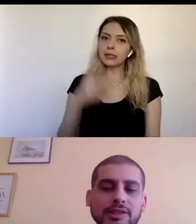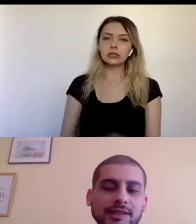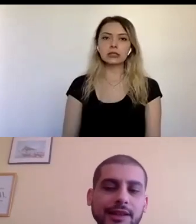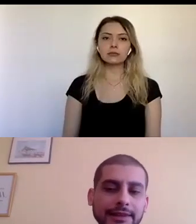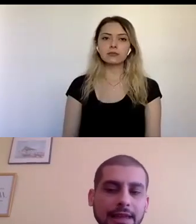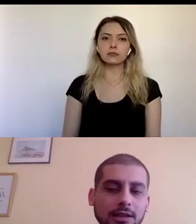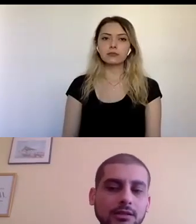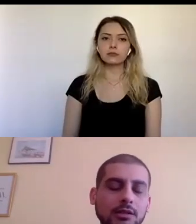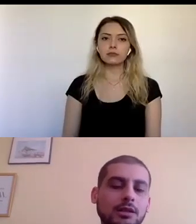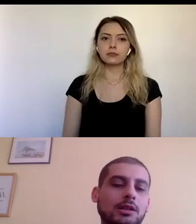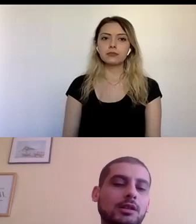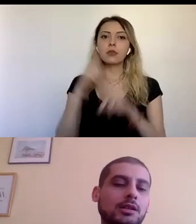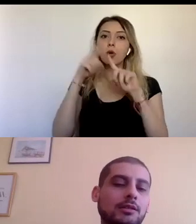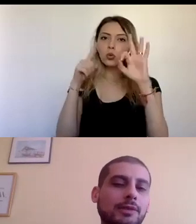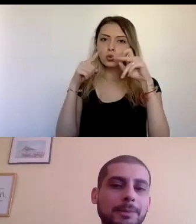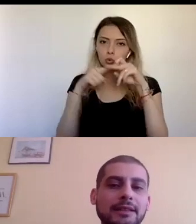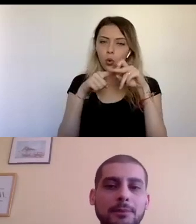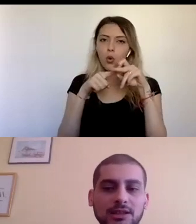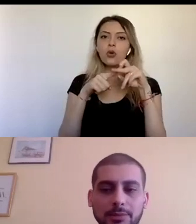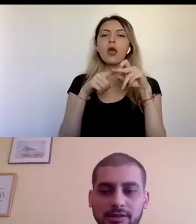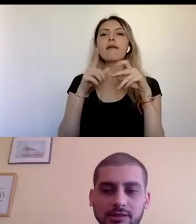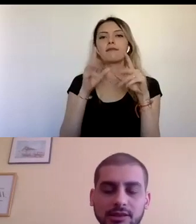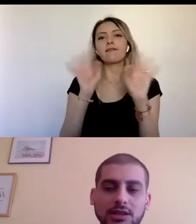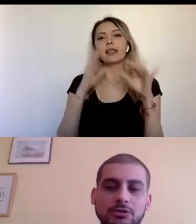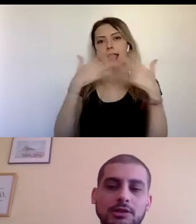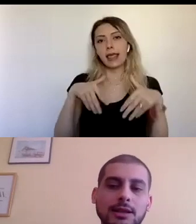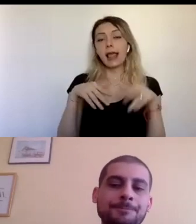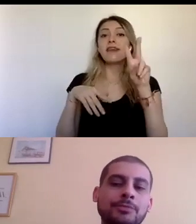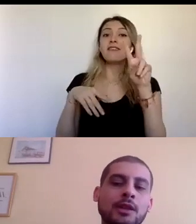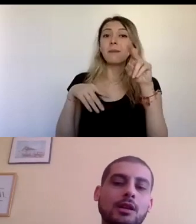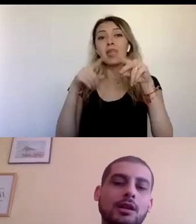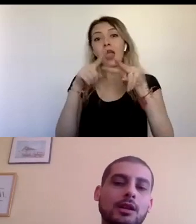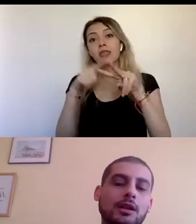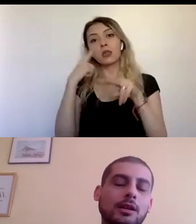torproject.org sitesi engelli. VPN ile bağlanabilirsiniz ancak şu anda.